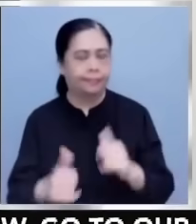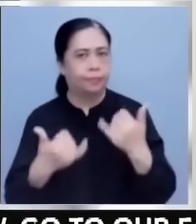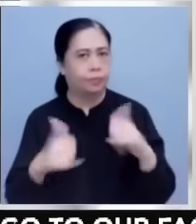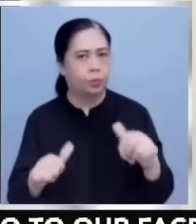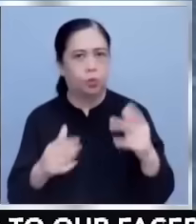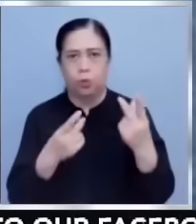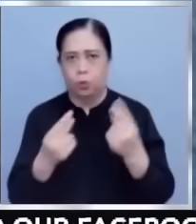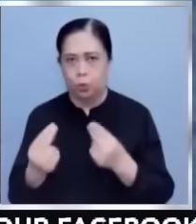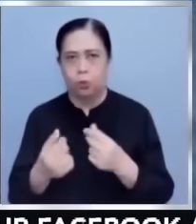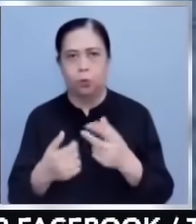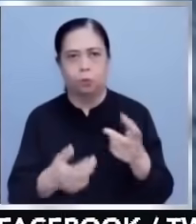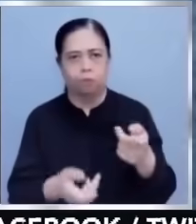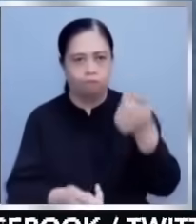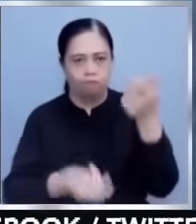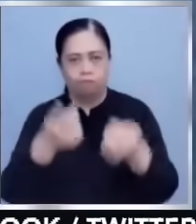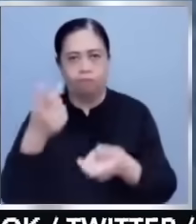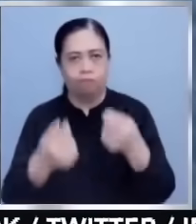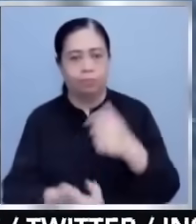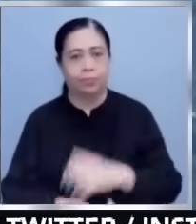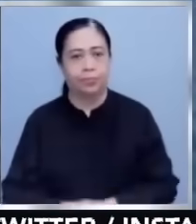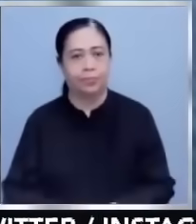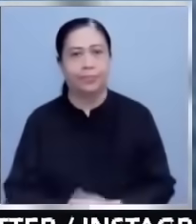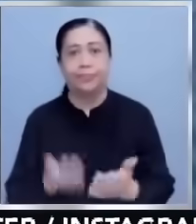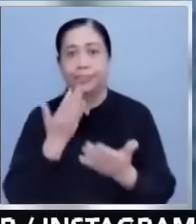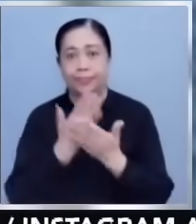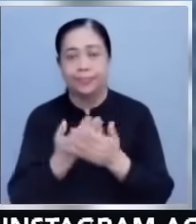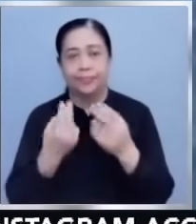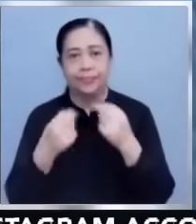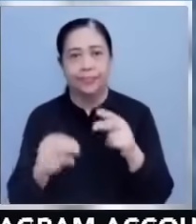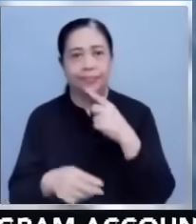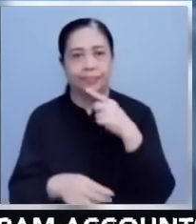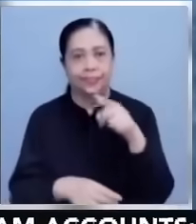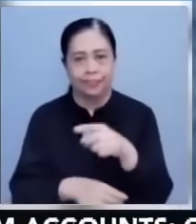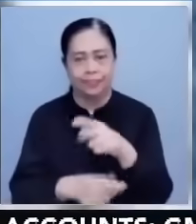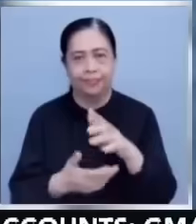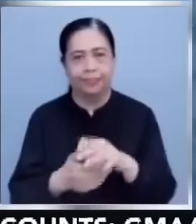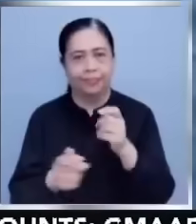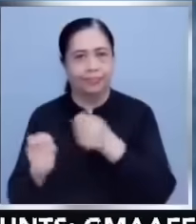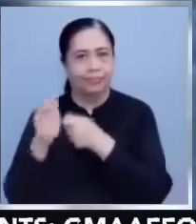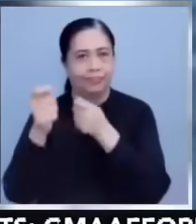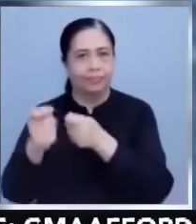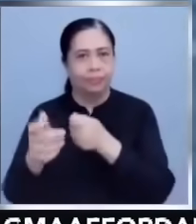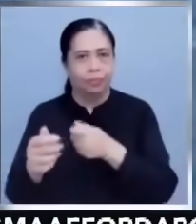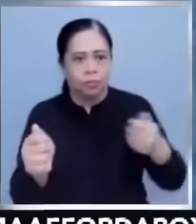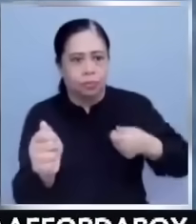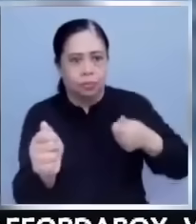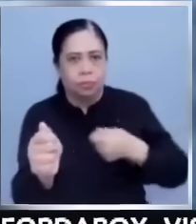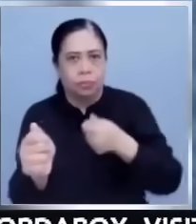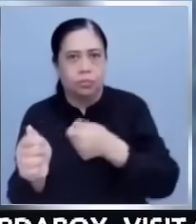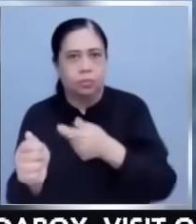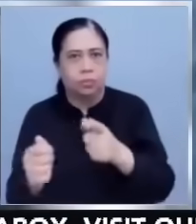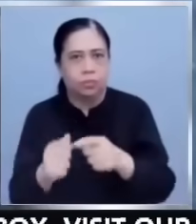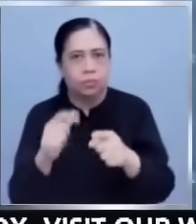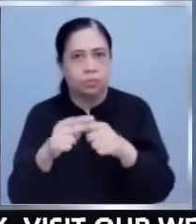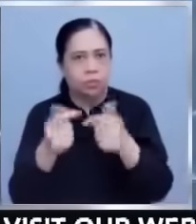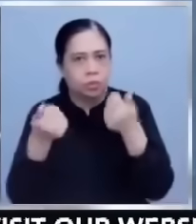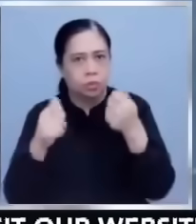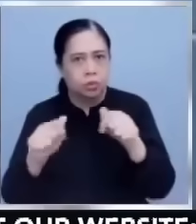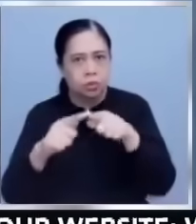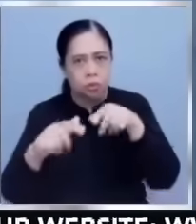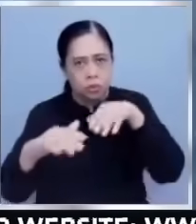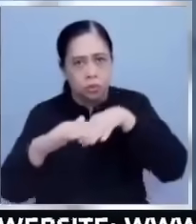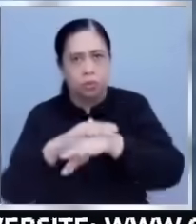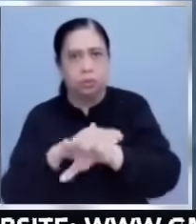barrier. Magandang balita, ayon kay Mang Arnel Satam, ang mangingisdang hinabol ng Chinese Coast Guard nang magtangka siyang pumasok sa loob ng